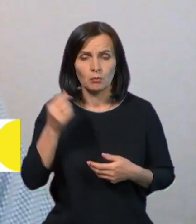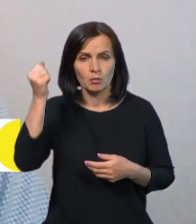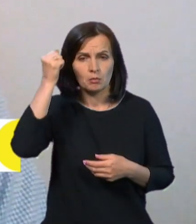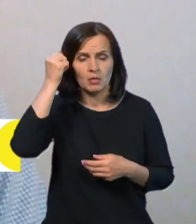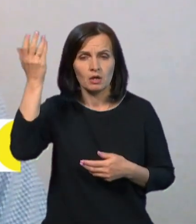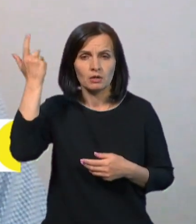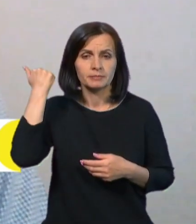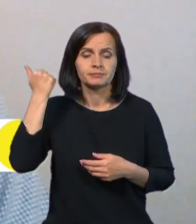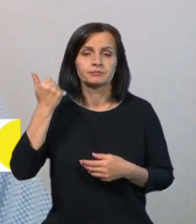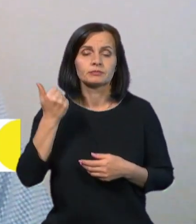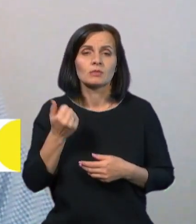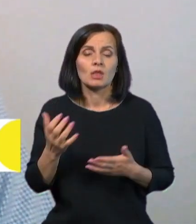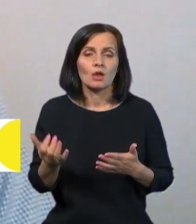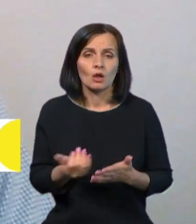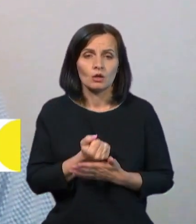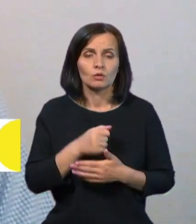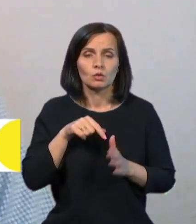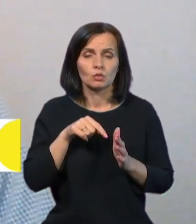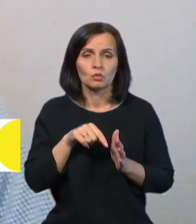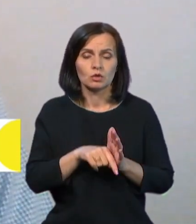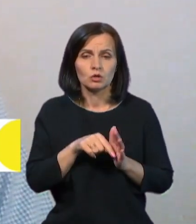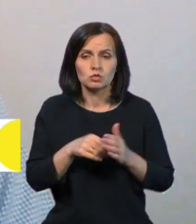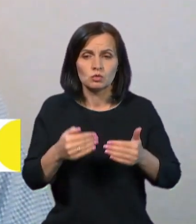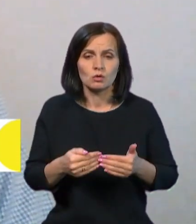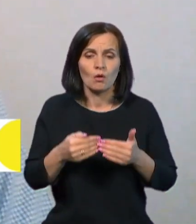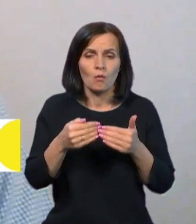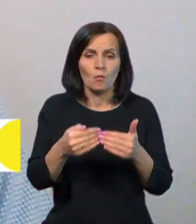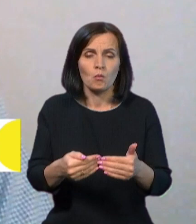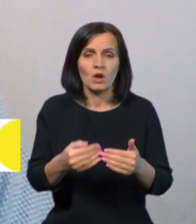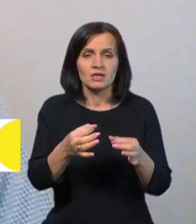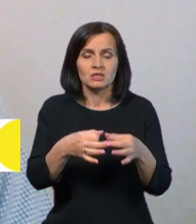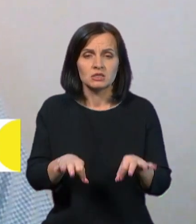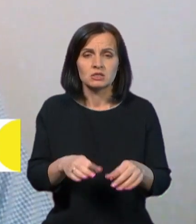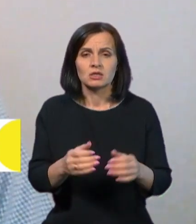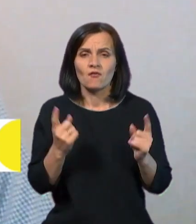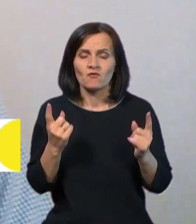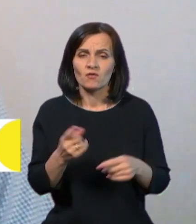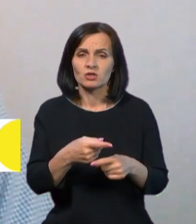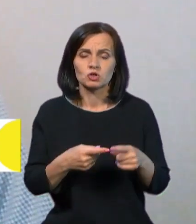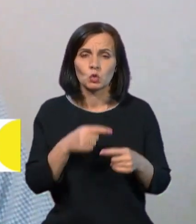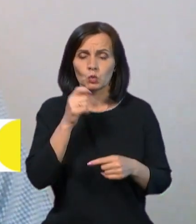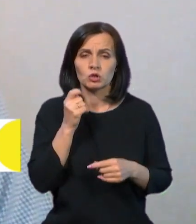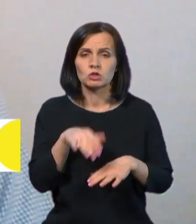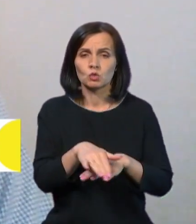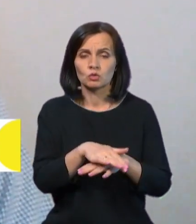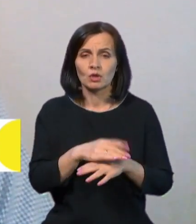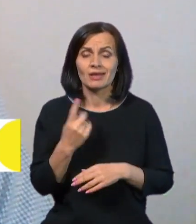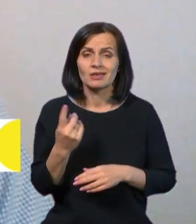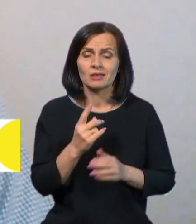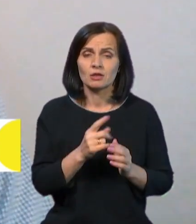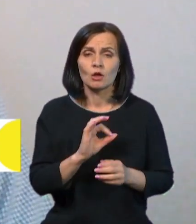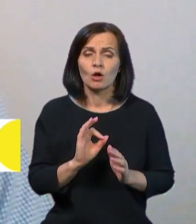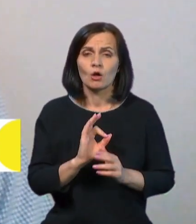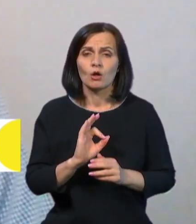тоді успішний характер просування і звільнення значної частини української території. Єдине, про що